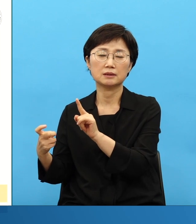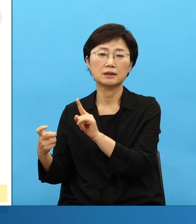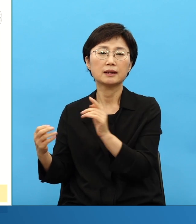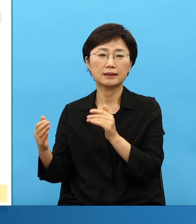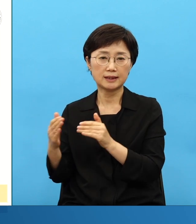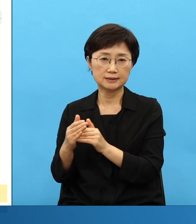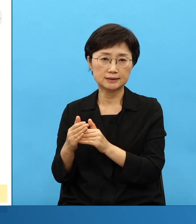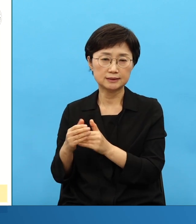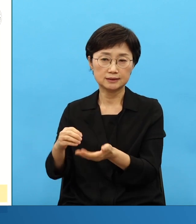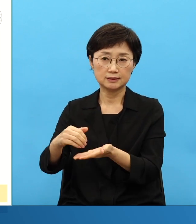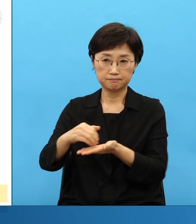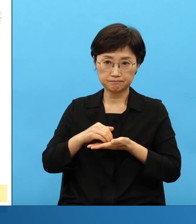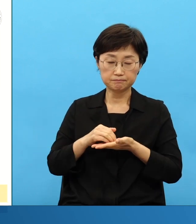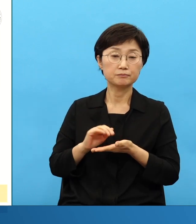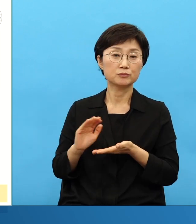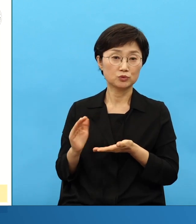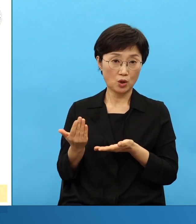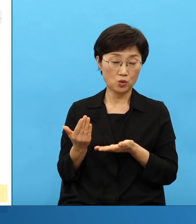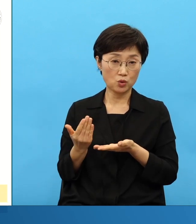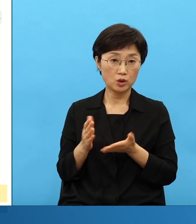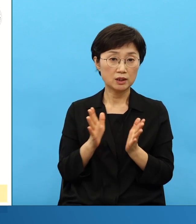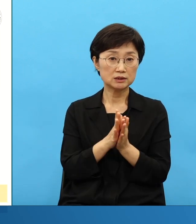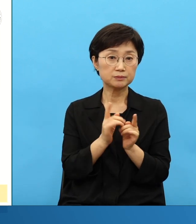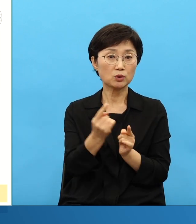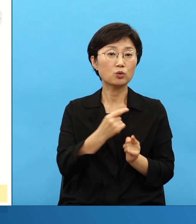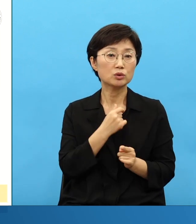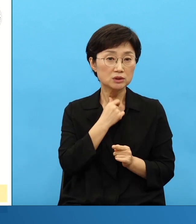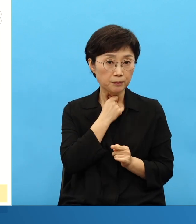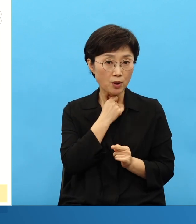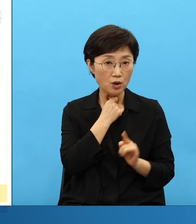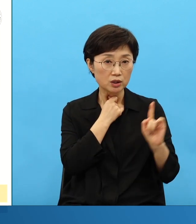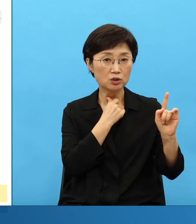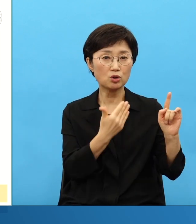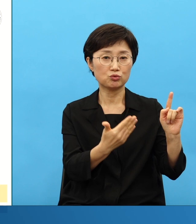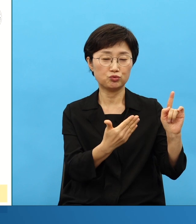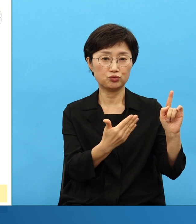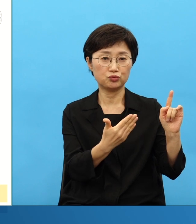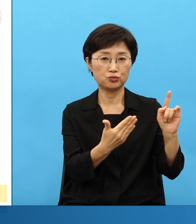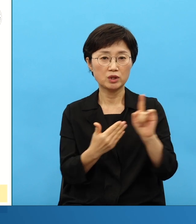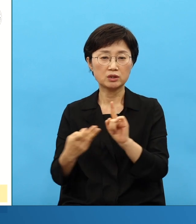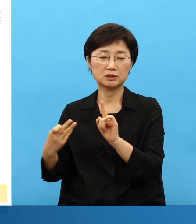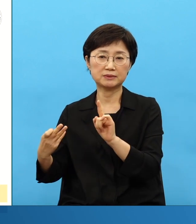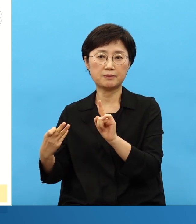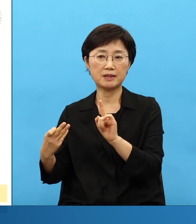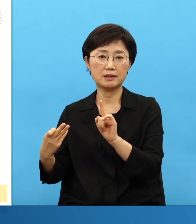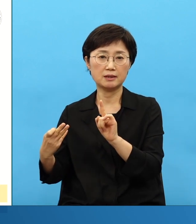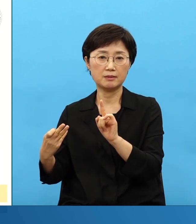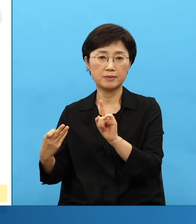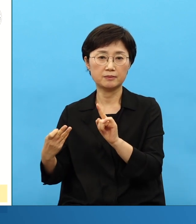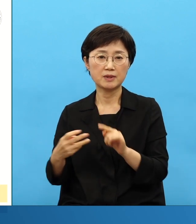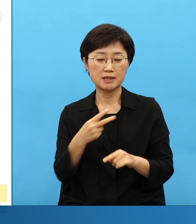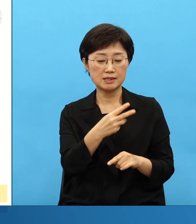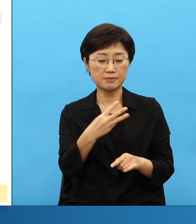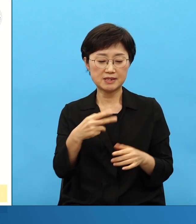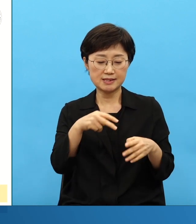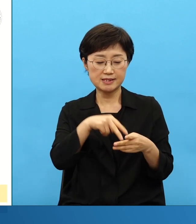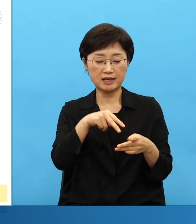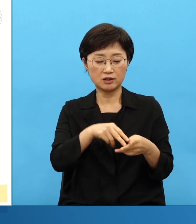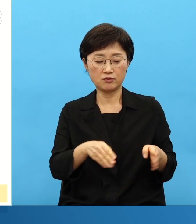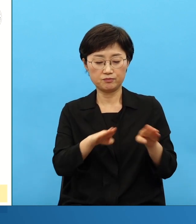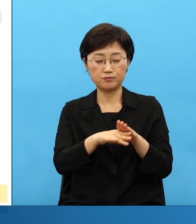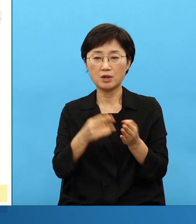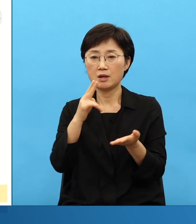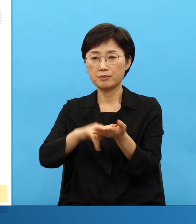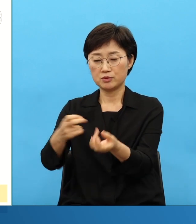통해 등록해 주시고, 오프라인은 1월 9일 월요일부터 13일 금요일까지 237센터 아래 주소로